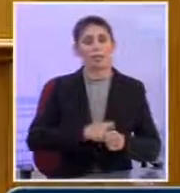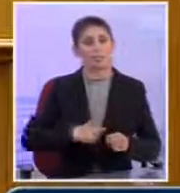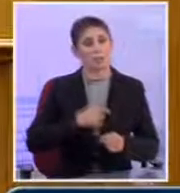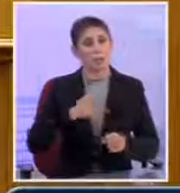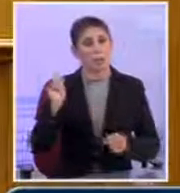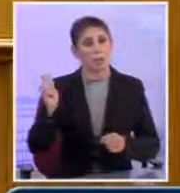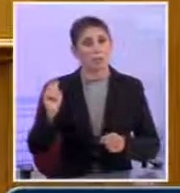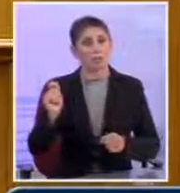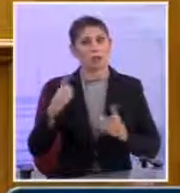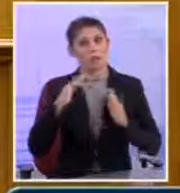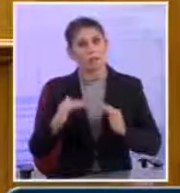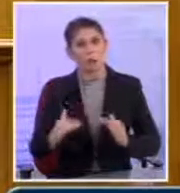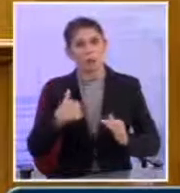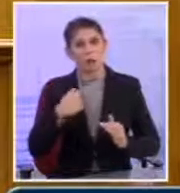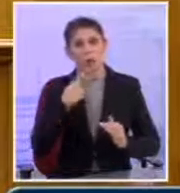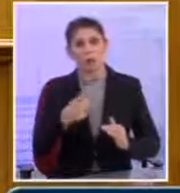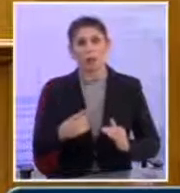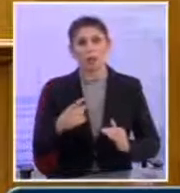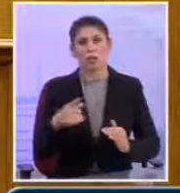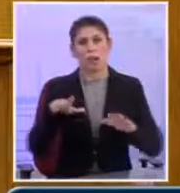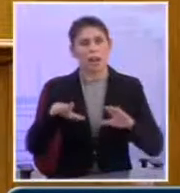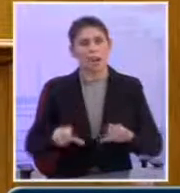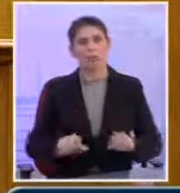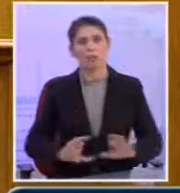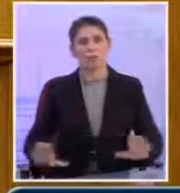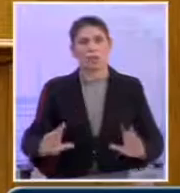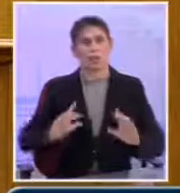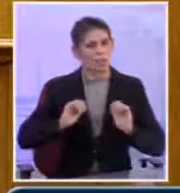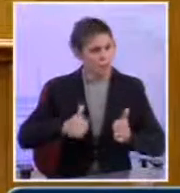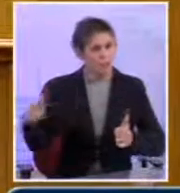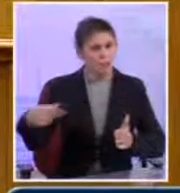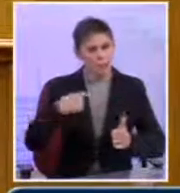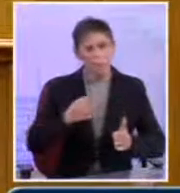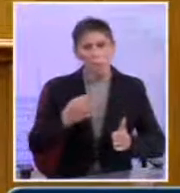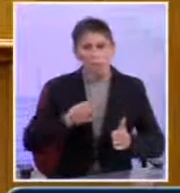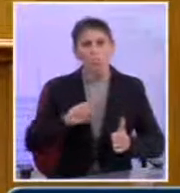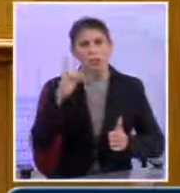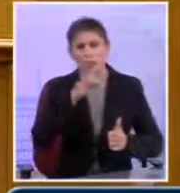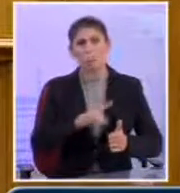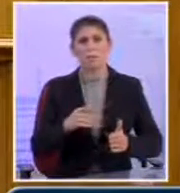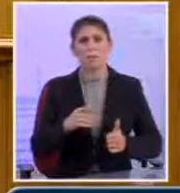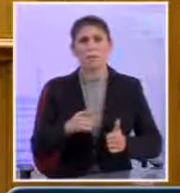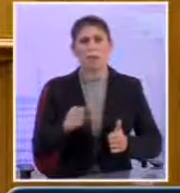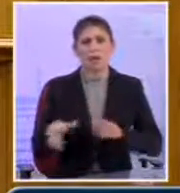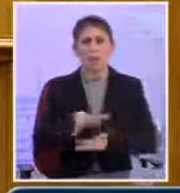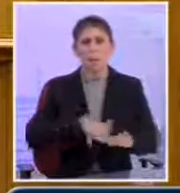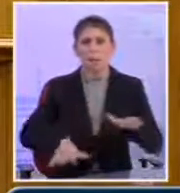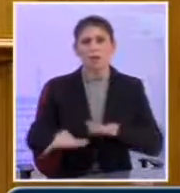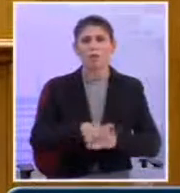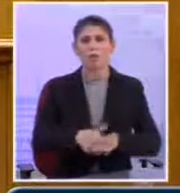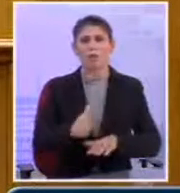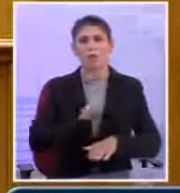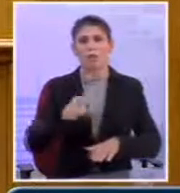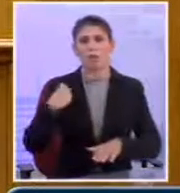ως πολιτικό καθεστώς. Και εγώ το λέω τη λέξη καθεστώς. Και τολμήστε να με διαψεύσετε ότι ήταν καθεστώς διαπλοκής ιδιωτικού